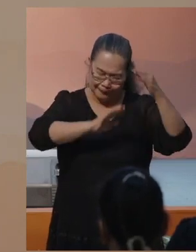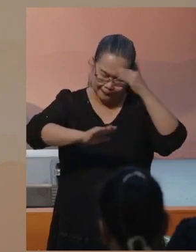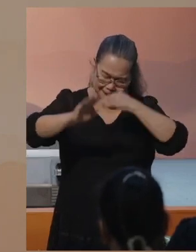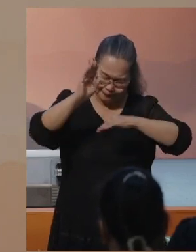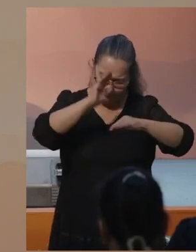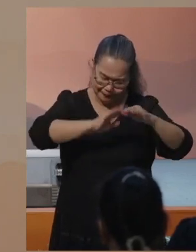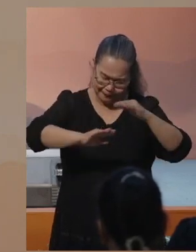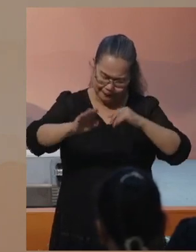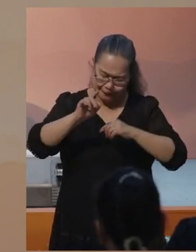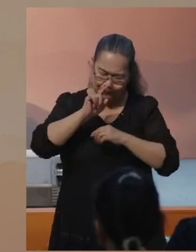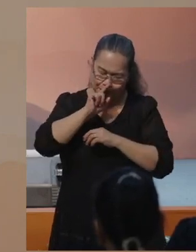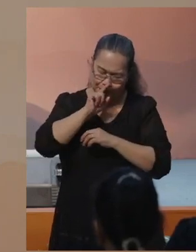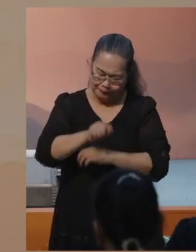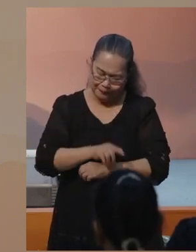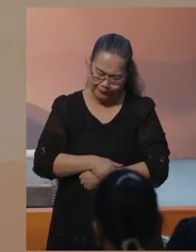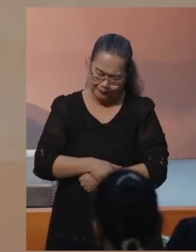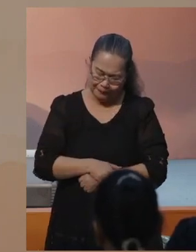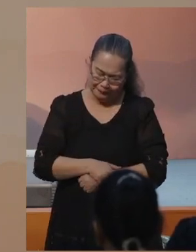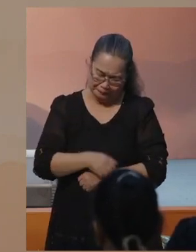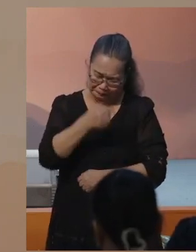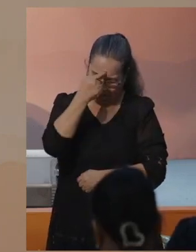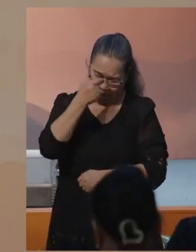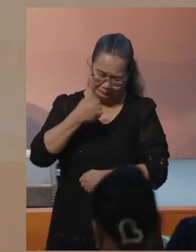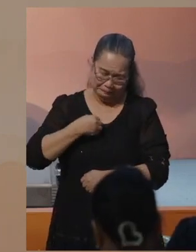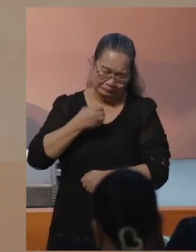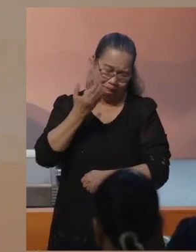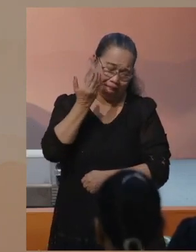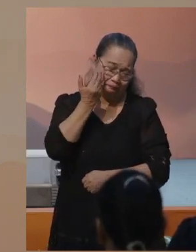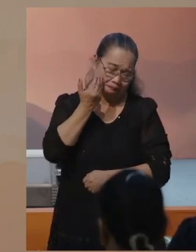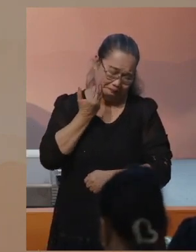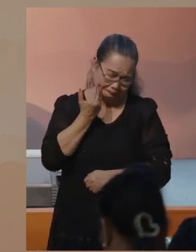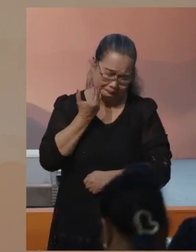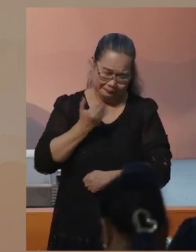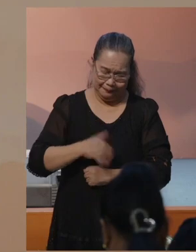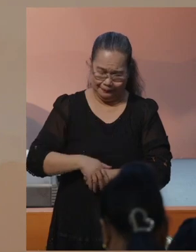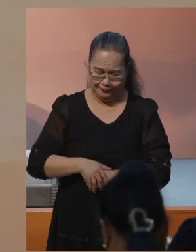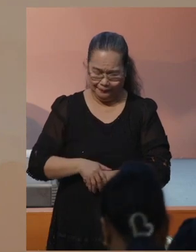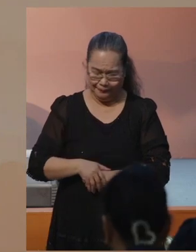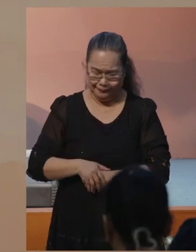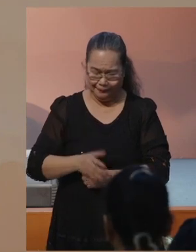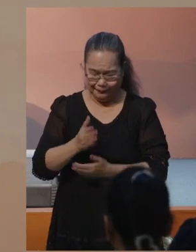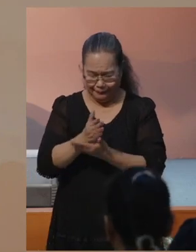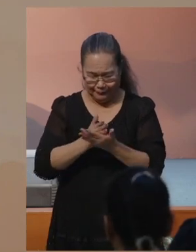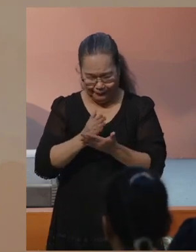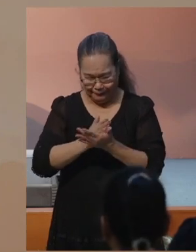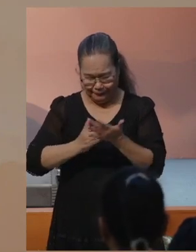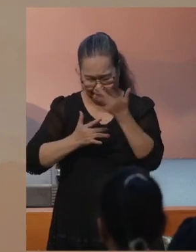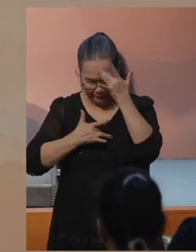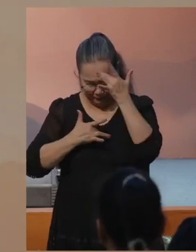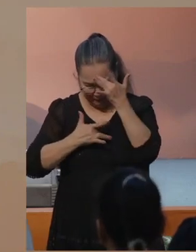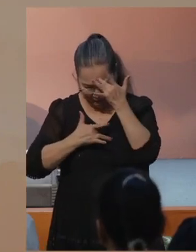Maaaring ito ay dahil sa kakulangan, maaaring ito ay dahil sa sakit.